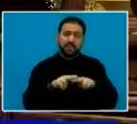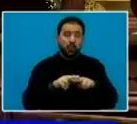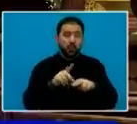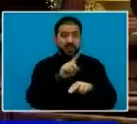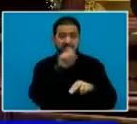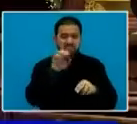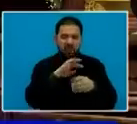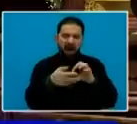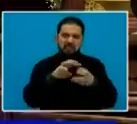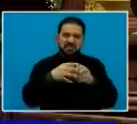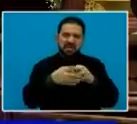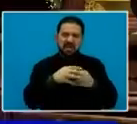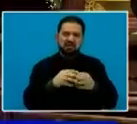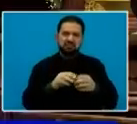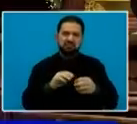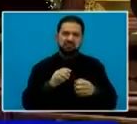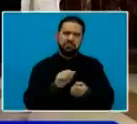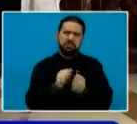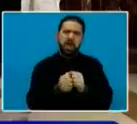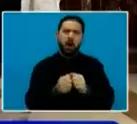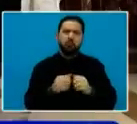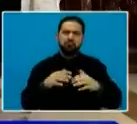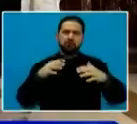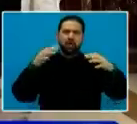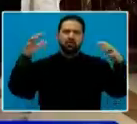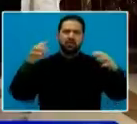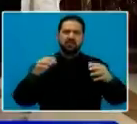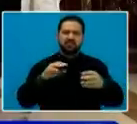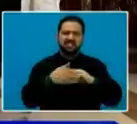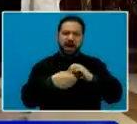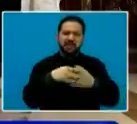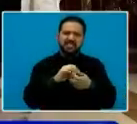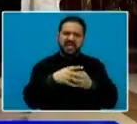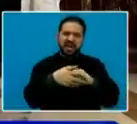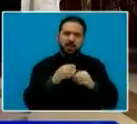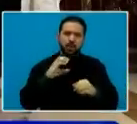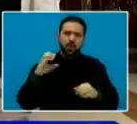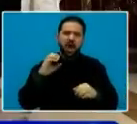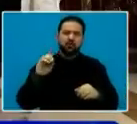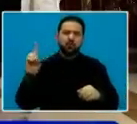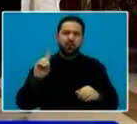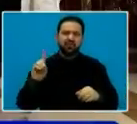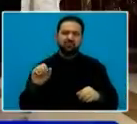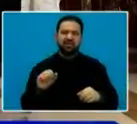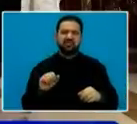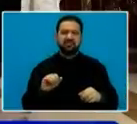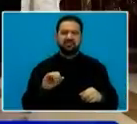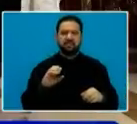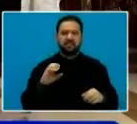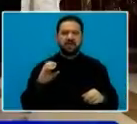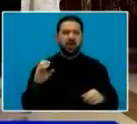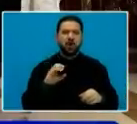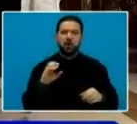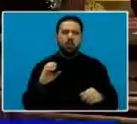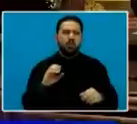cum să nu amestecăm sau să exagerăm, să nu amestecăm curajul duhovnicesc cu activismul